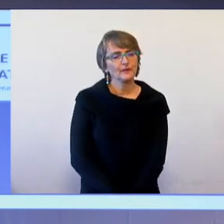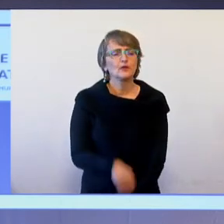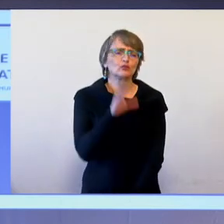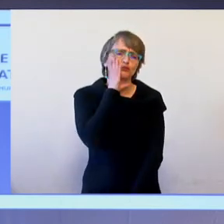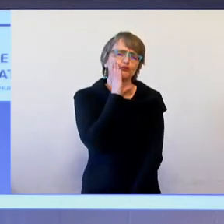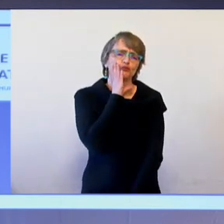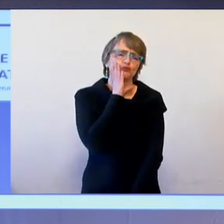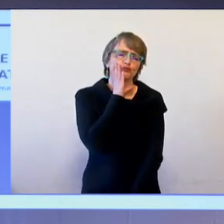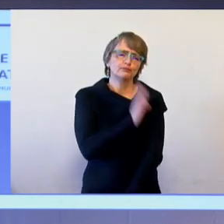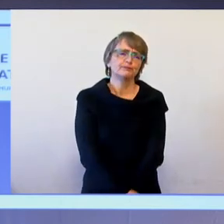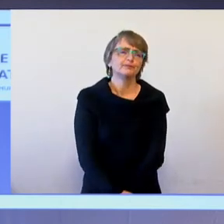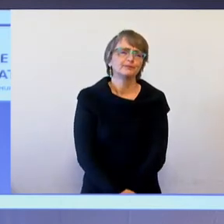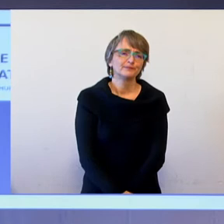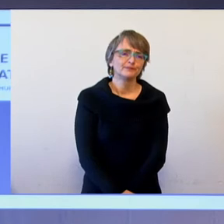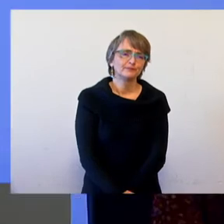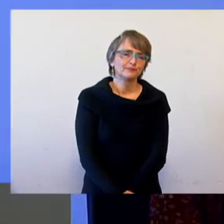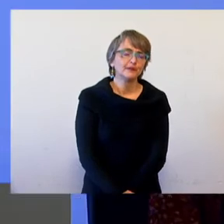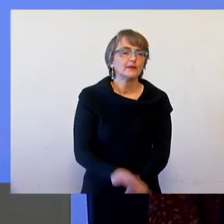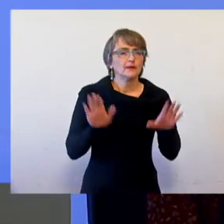S'il vous plaît.